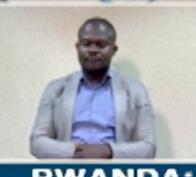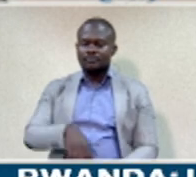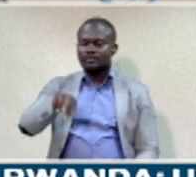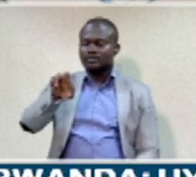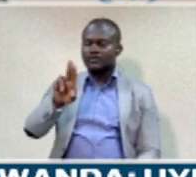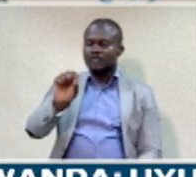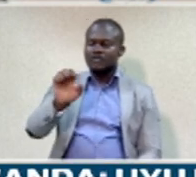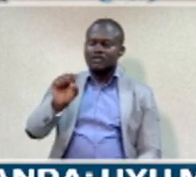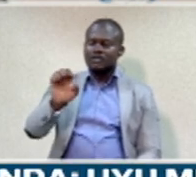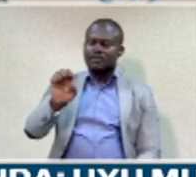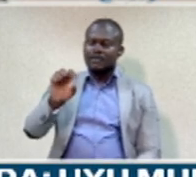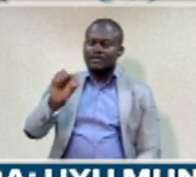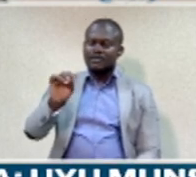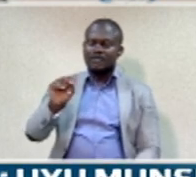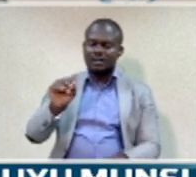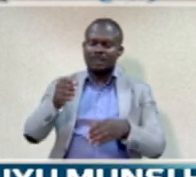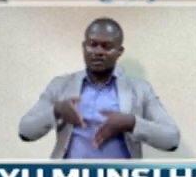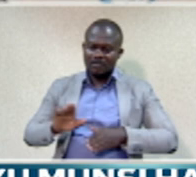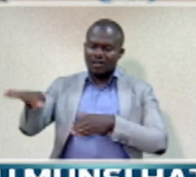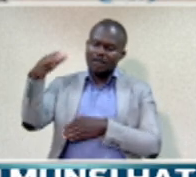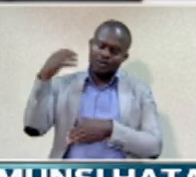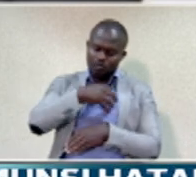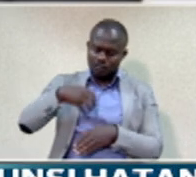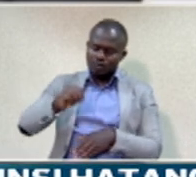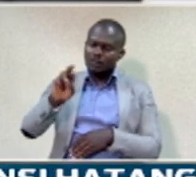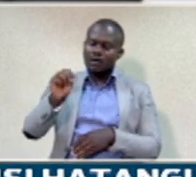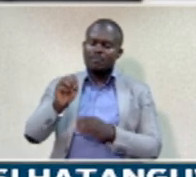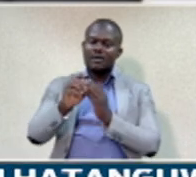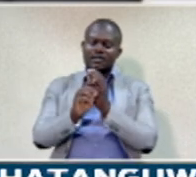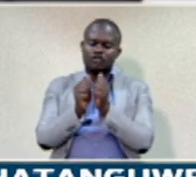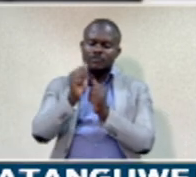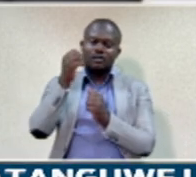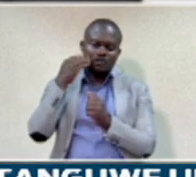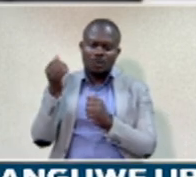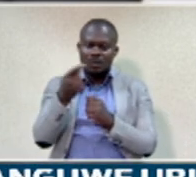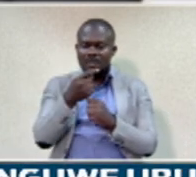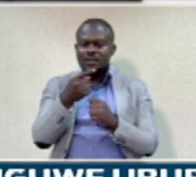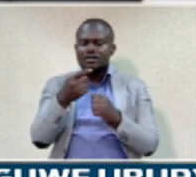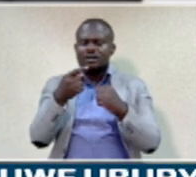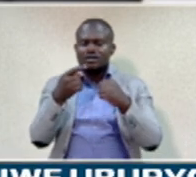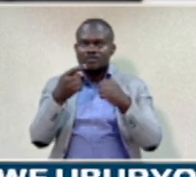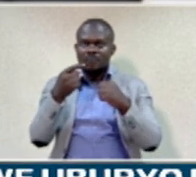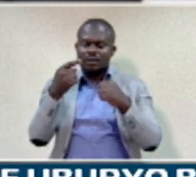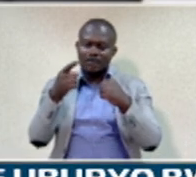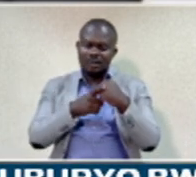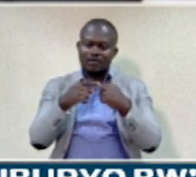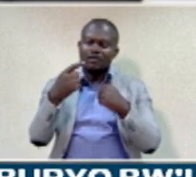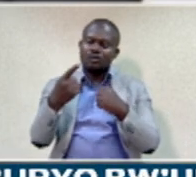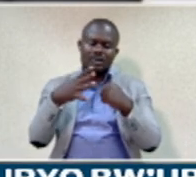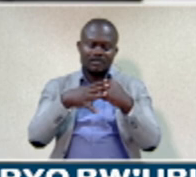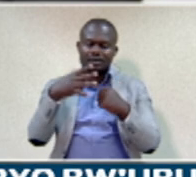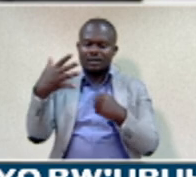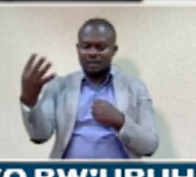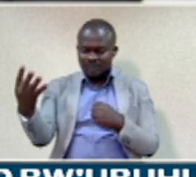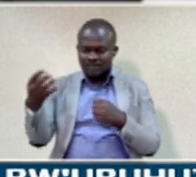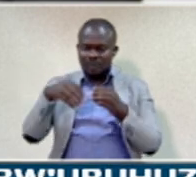Rusesabagina Paul yavukiye mu yahoze ari komine Murama muri prefecture ya Gitarama kwa 15 Kamena 1954 ubu ni mu ntara